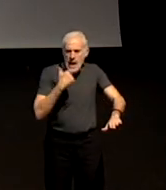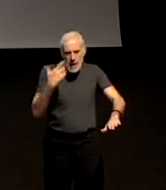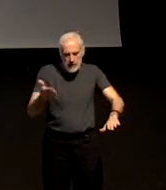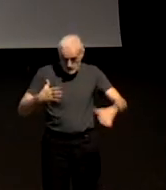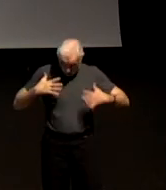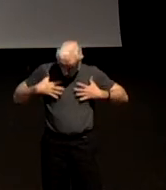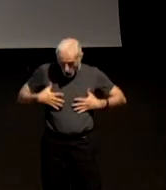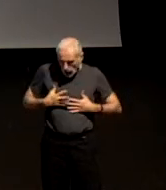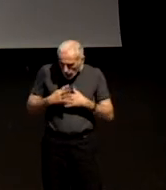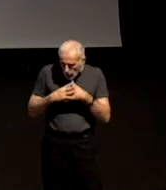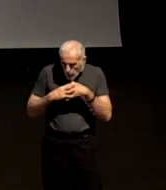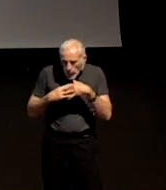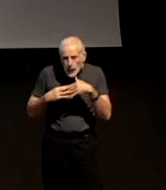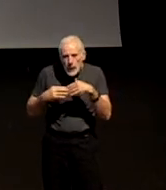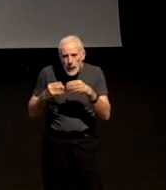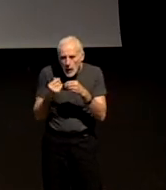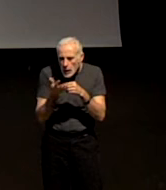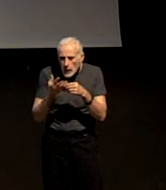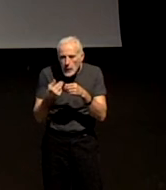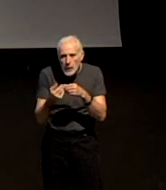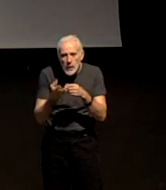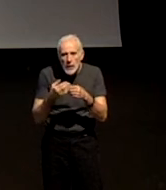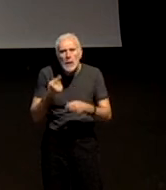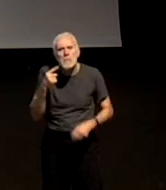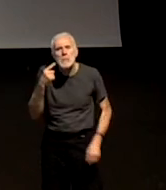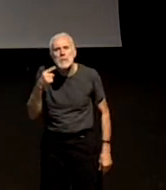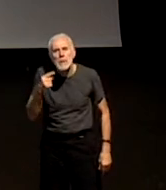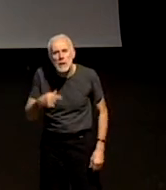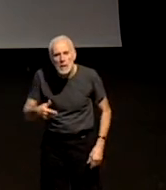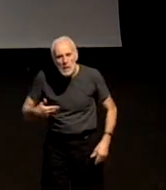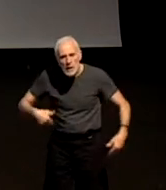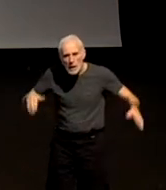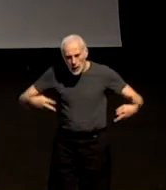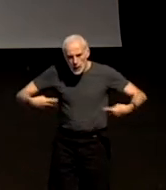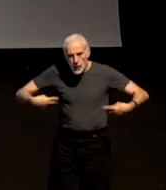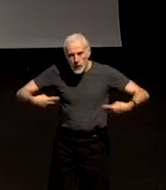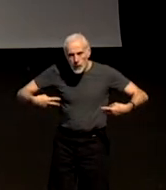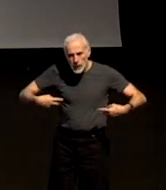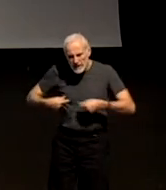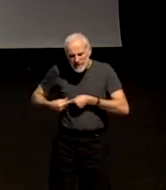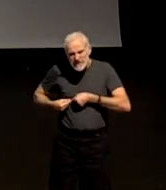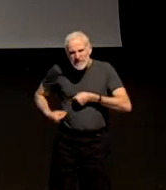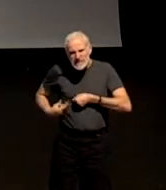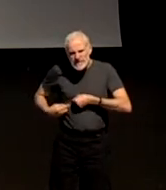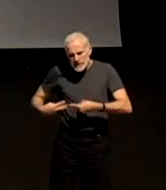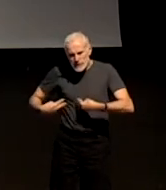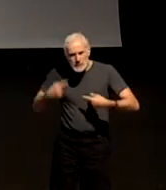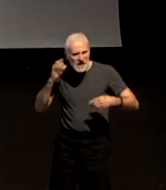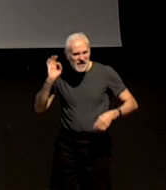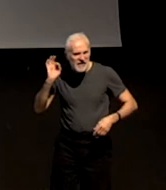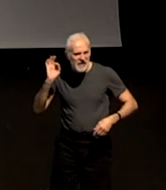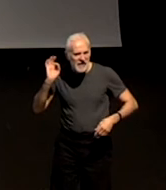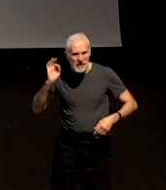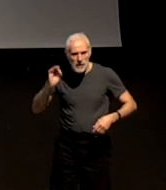après pourquoi parce que le but c'est de ne pas faire de bruits en vol c'est à dire que le grand dieu qu'ils